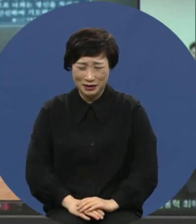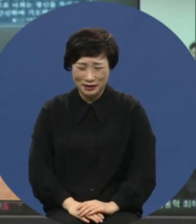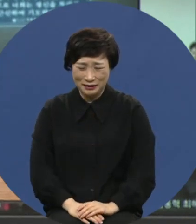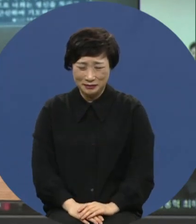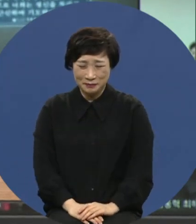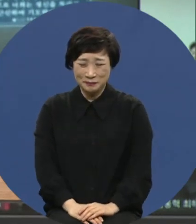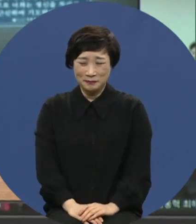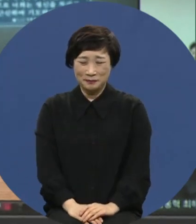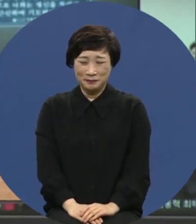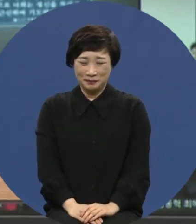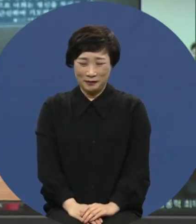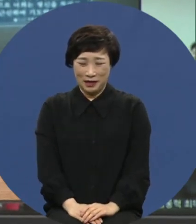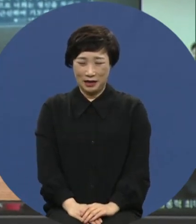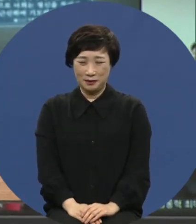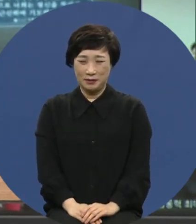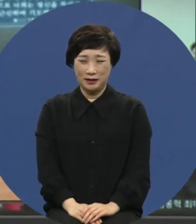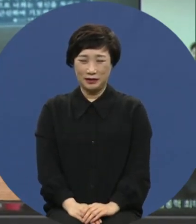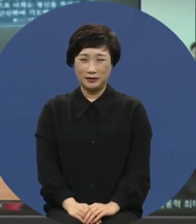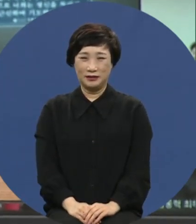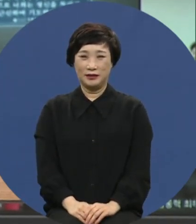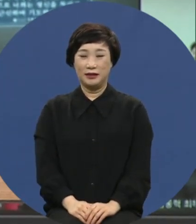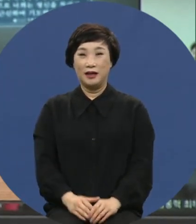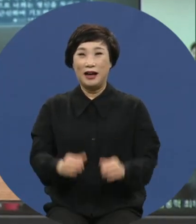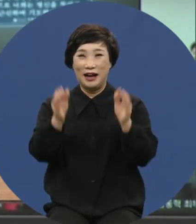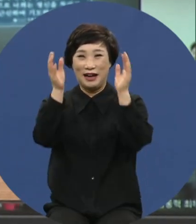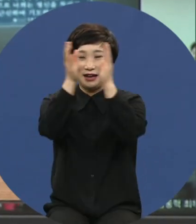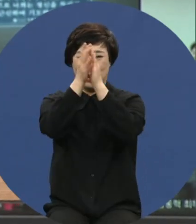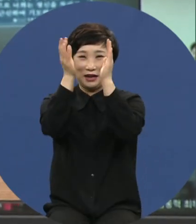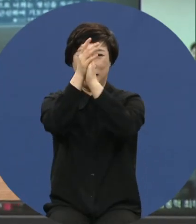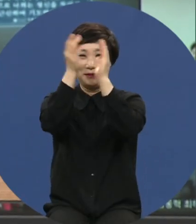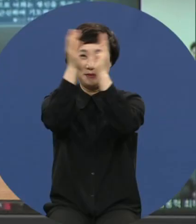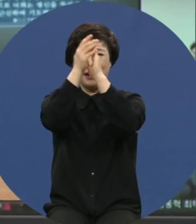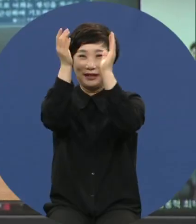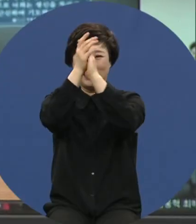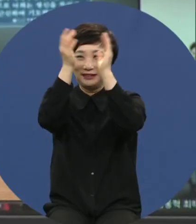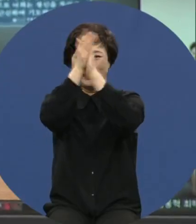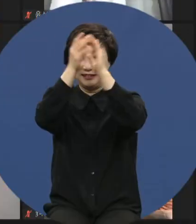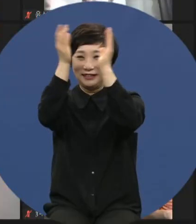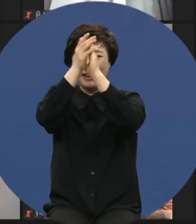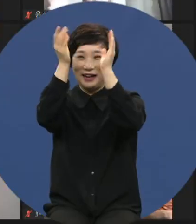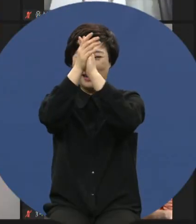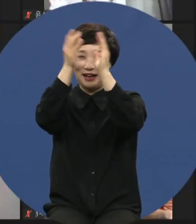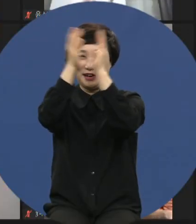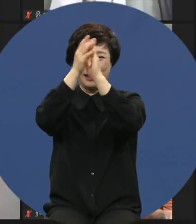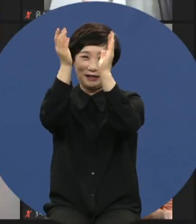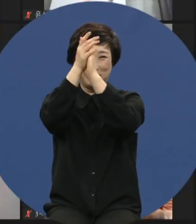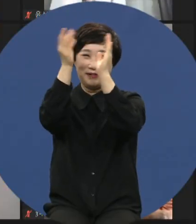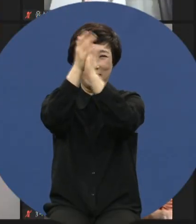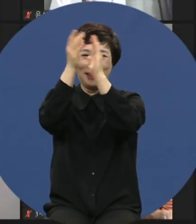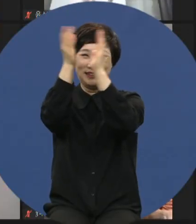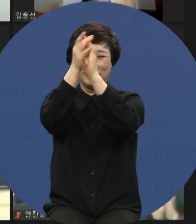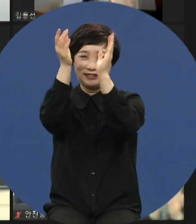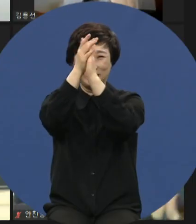아멘. 할렐루야. 할렐루야.